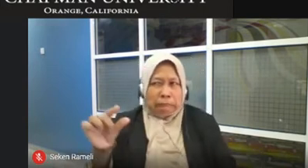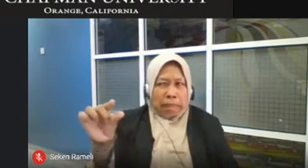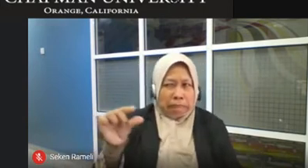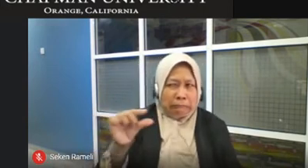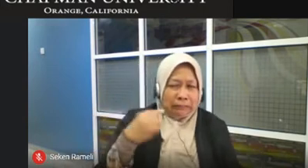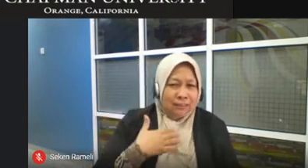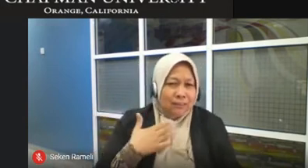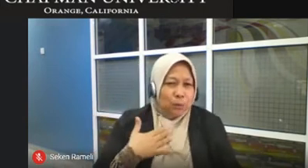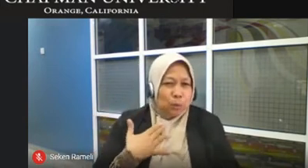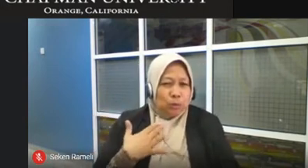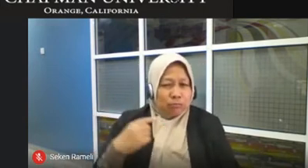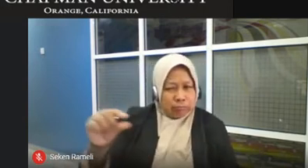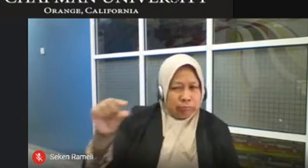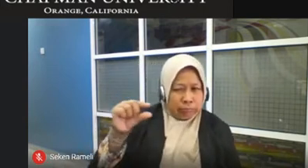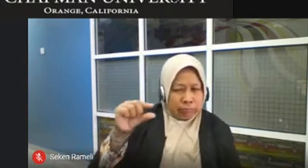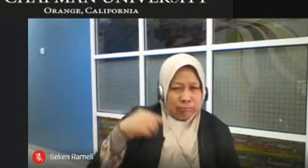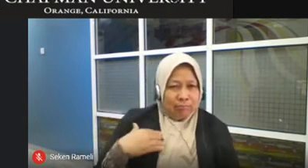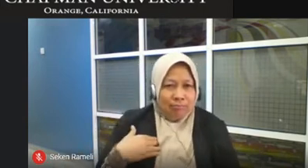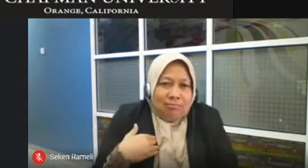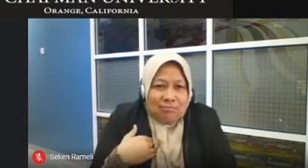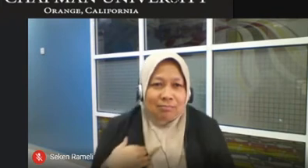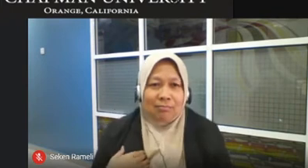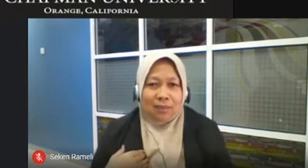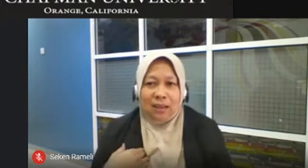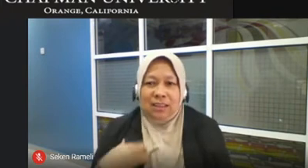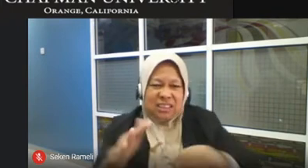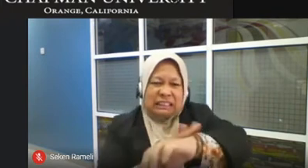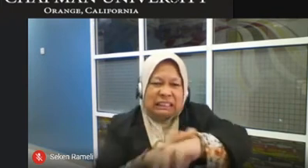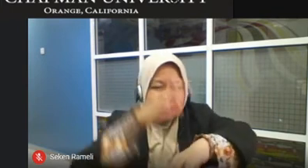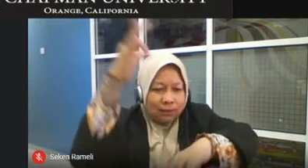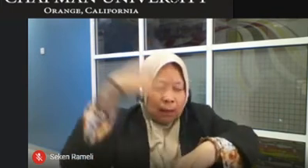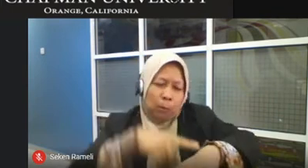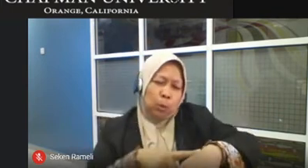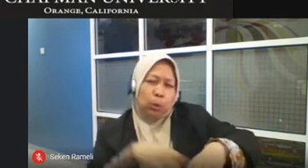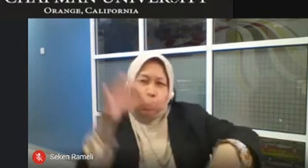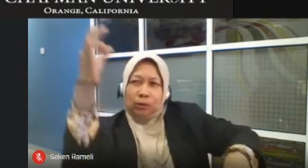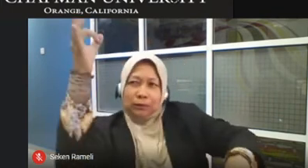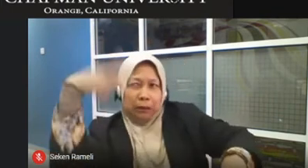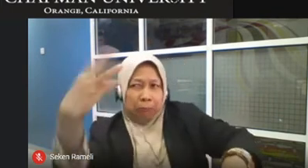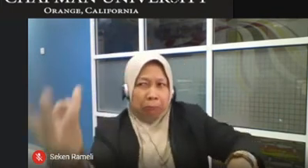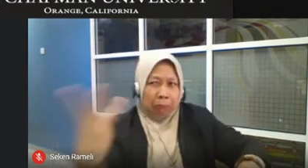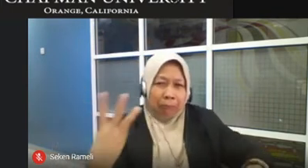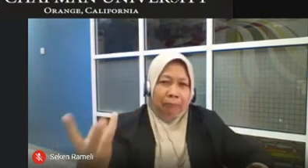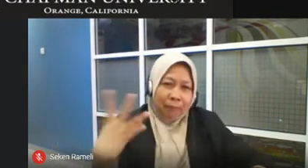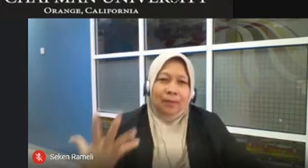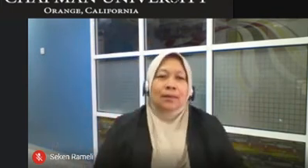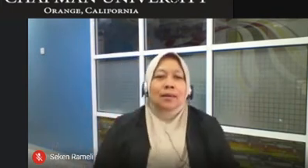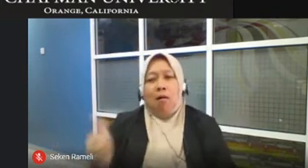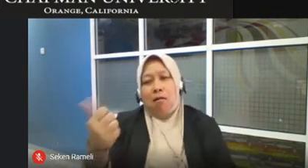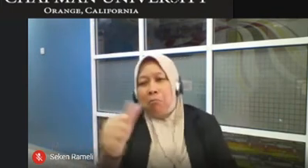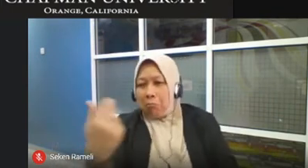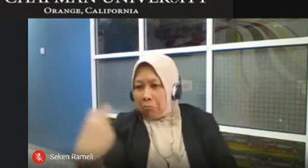alah takutlah nanti orang kata aku ni gemuk, ataupun kita kulit hitam sikit pun nanti orang kata, alah tak naklah nanti orang kata aku ni